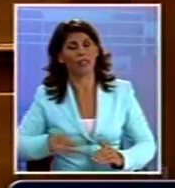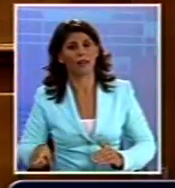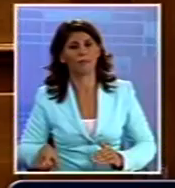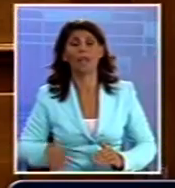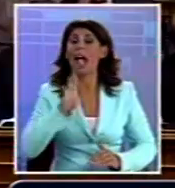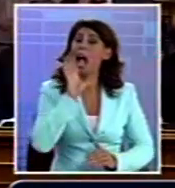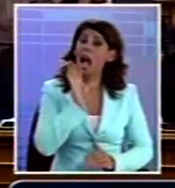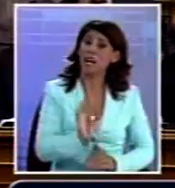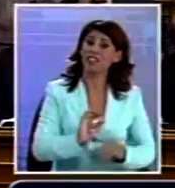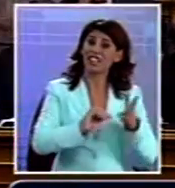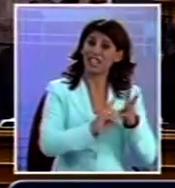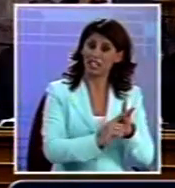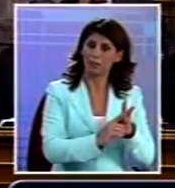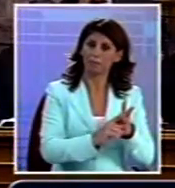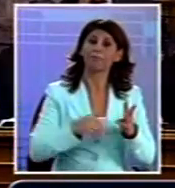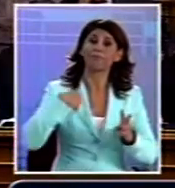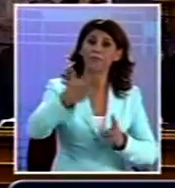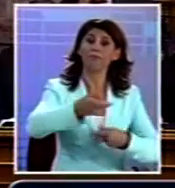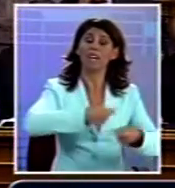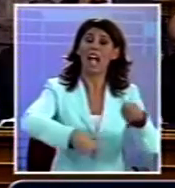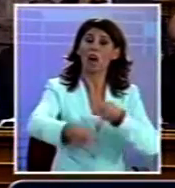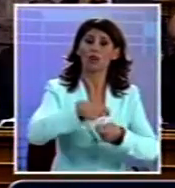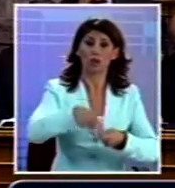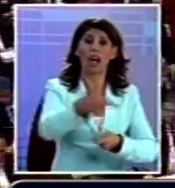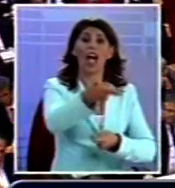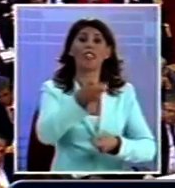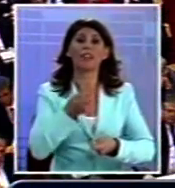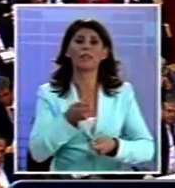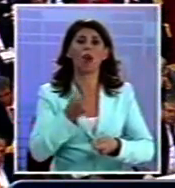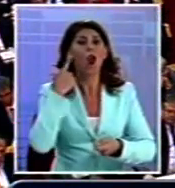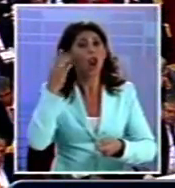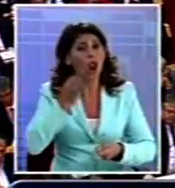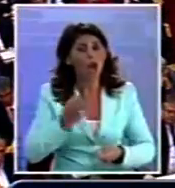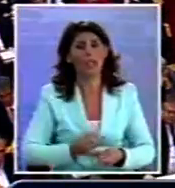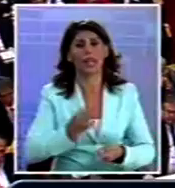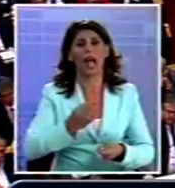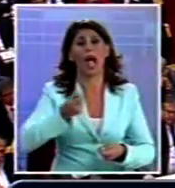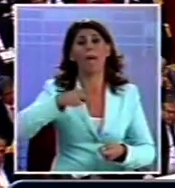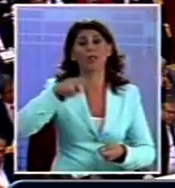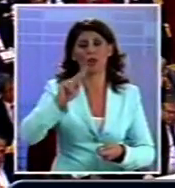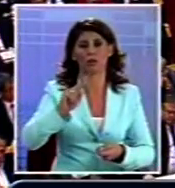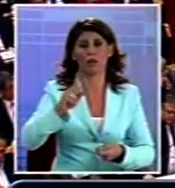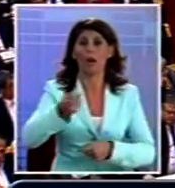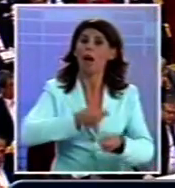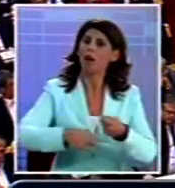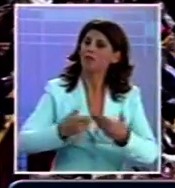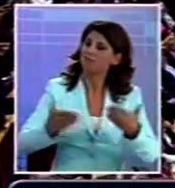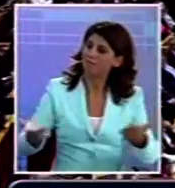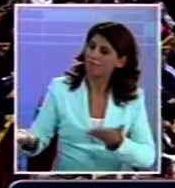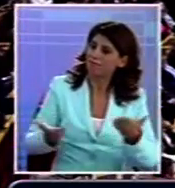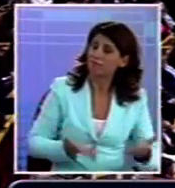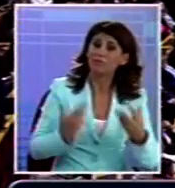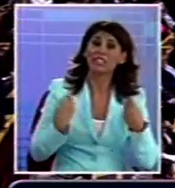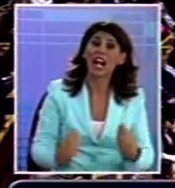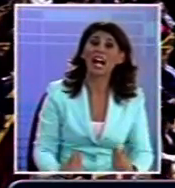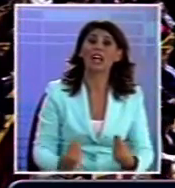τρίτη. Βγήκαμε στις αγορές και τώρα δανειζόμαστε με λογικά επιτόκια. Και οι αγορές υποδέχτηκαν με τον καλύτερο τρόπο